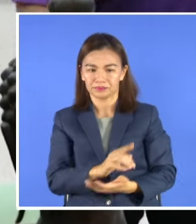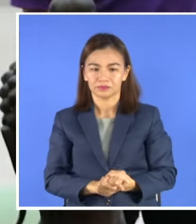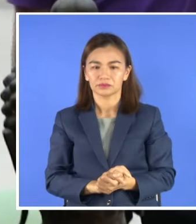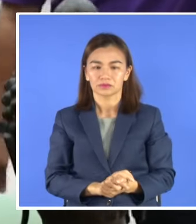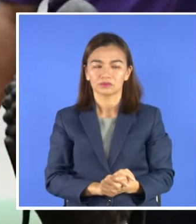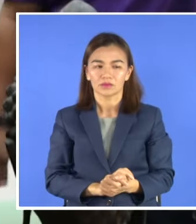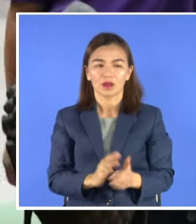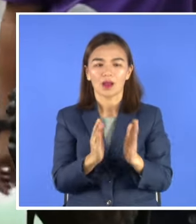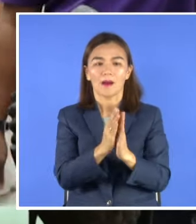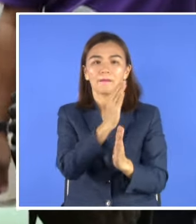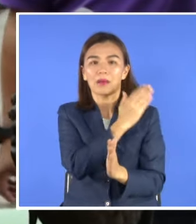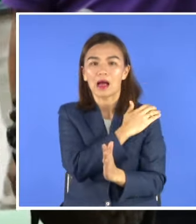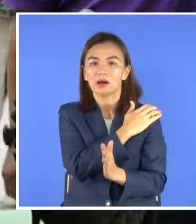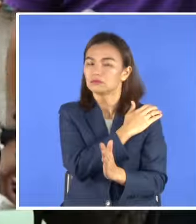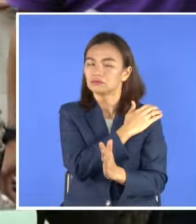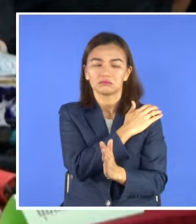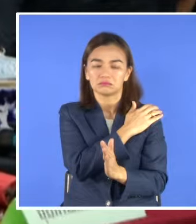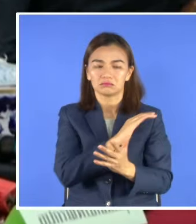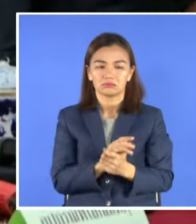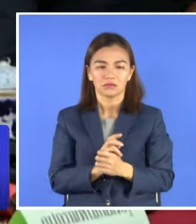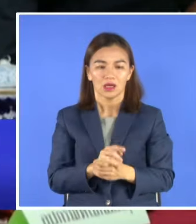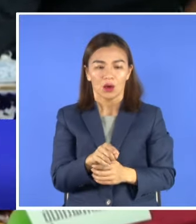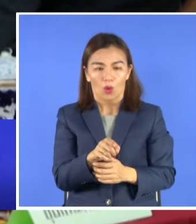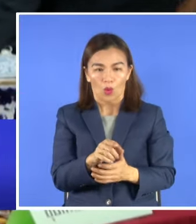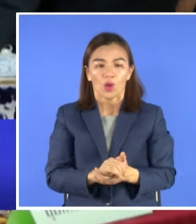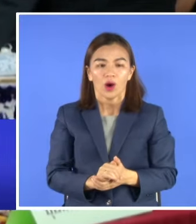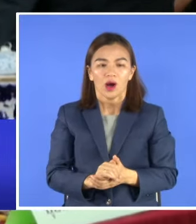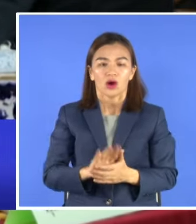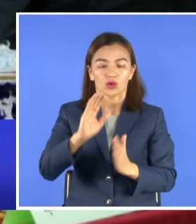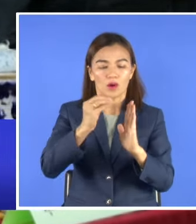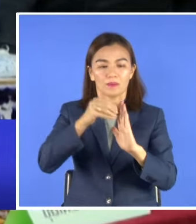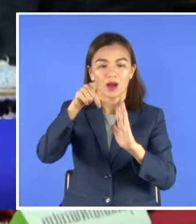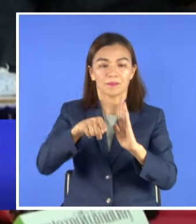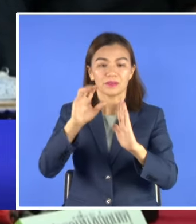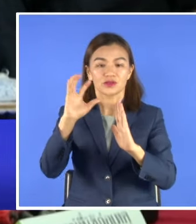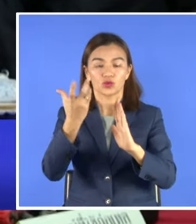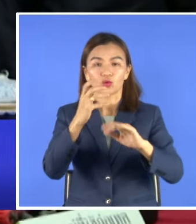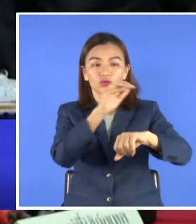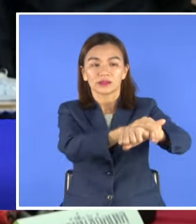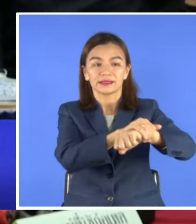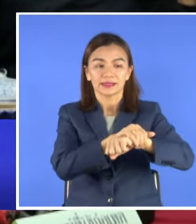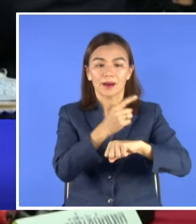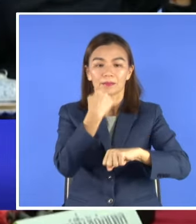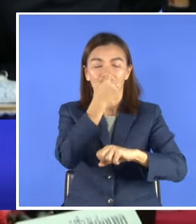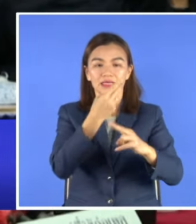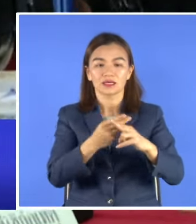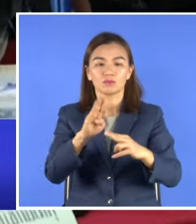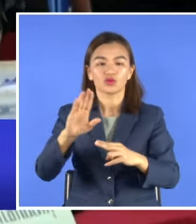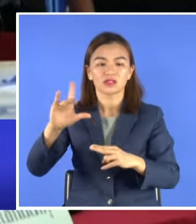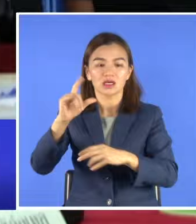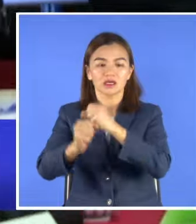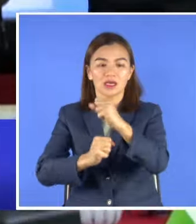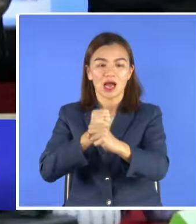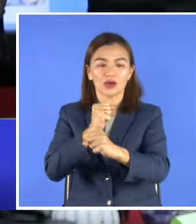ใช่พระแล้วเป็นภาพของตำรวจโรงพักเมืองพิษณุโลกไปจับกุมตัวนายบุญเชิดกลิ่นแย้มอายุ59ปี